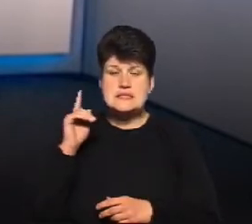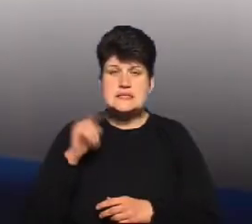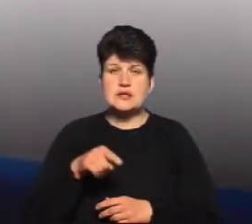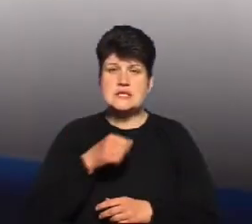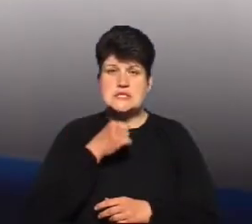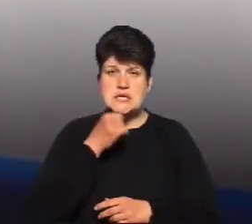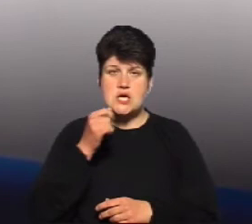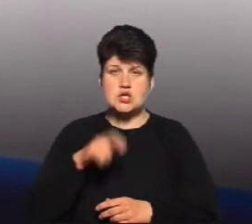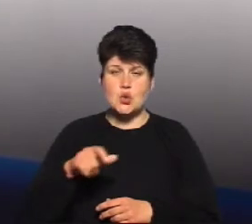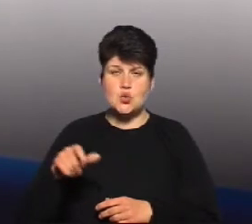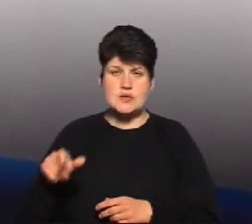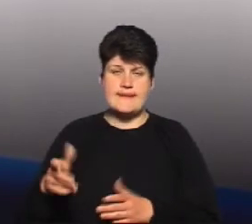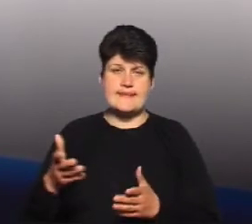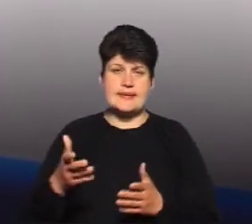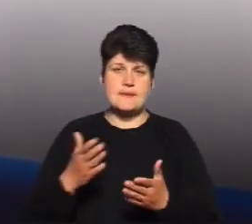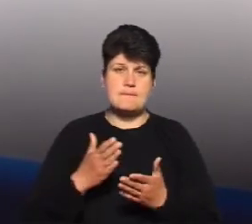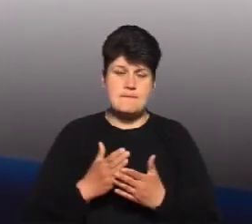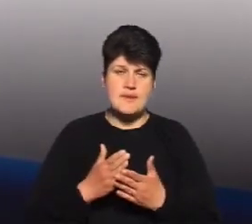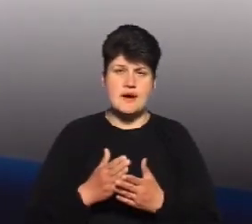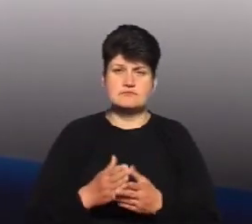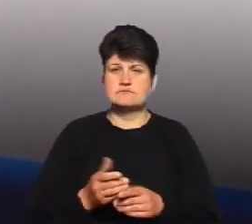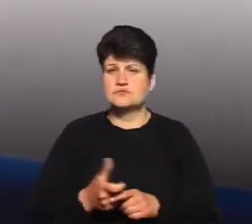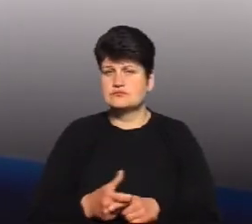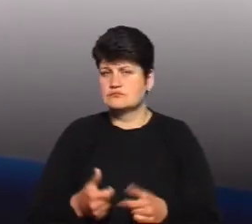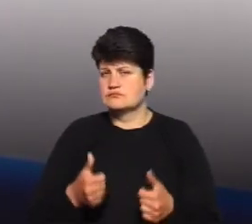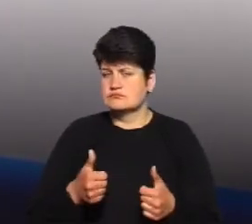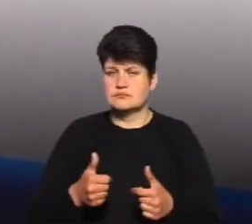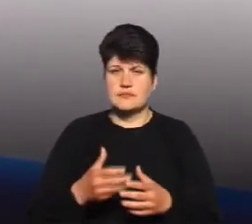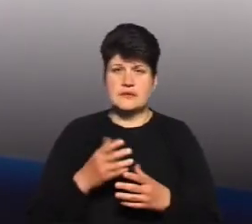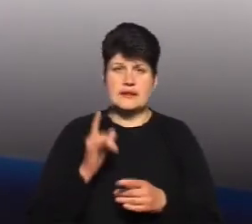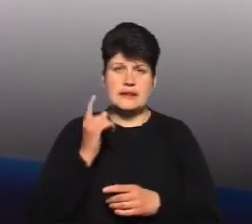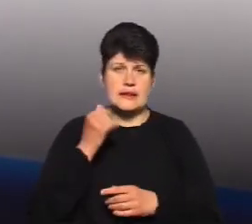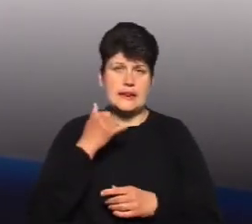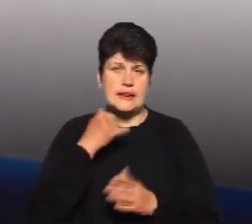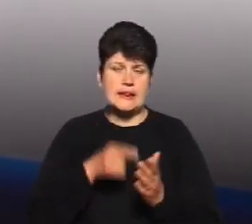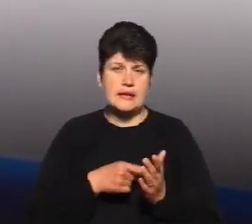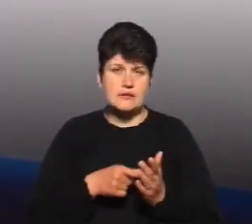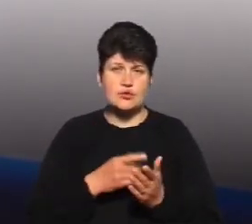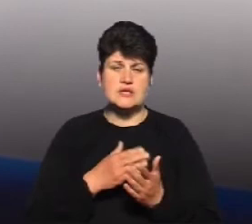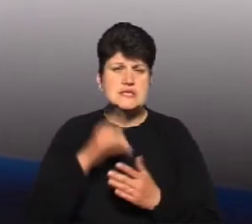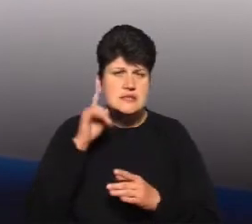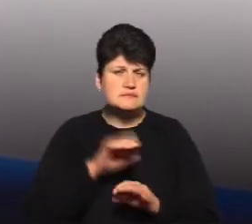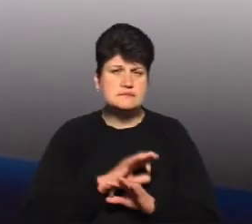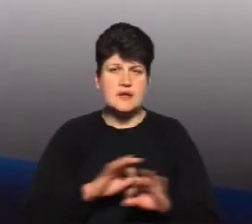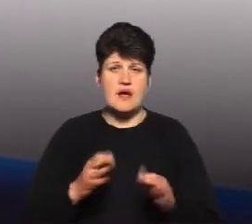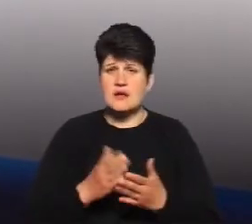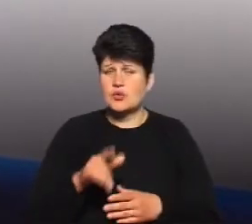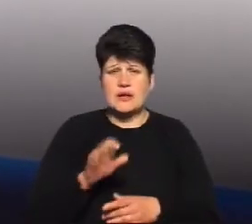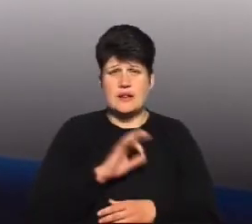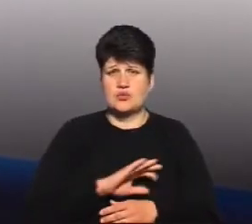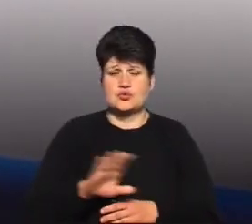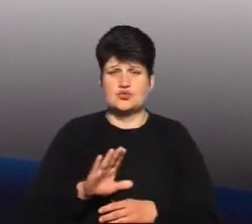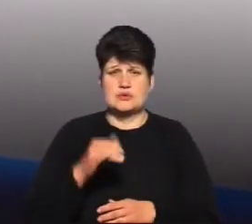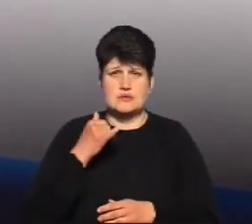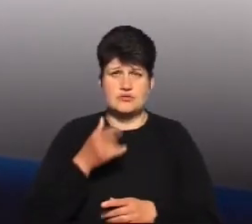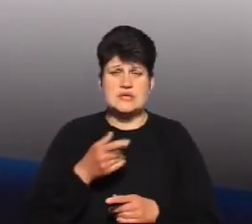які... мають навіть крутіший телефон, як в мене, так і більше про це знають. А є люди, які взагалі не користуються телефоном. Це складно